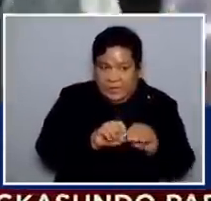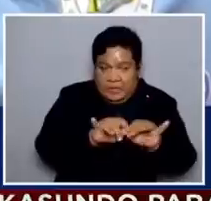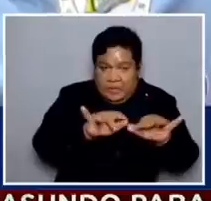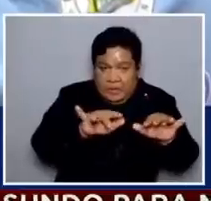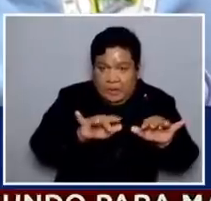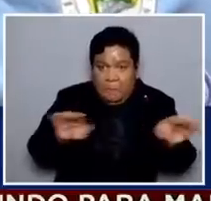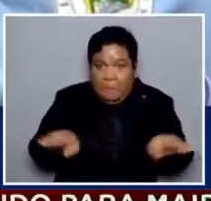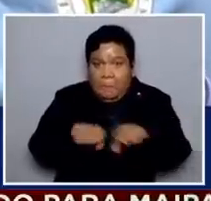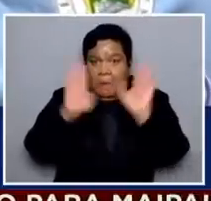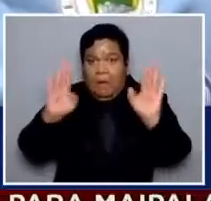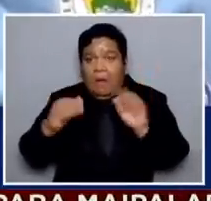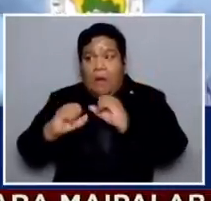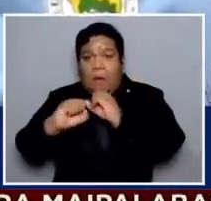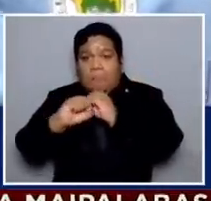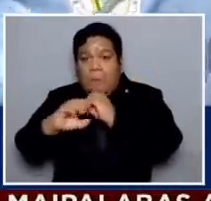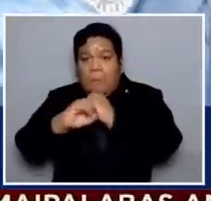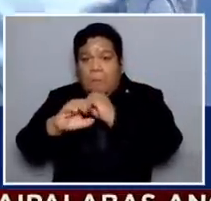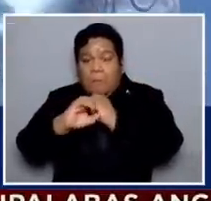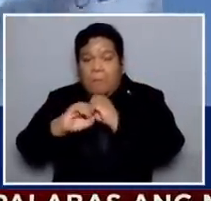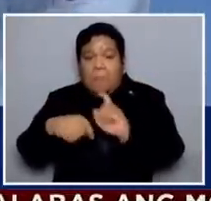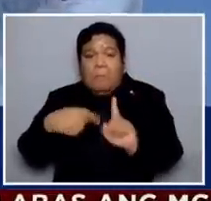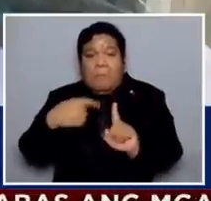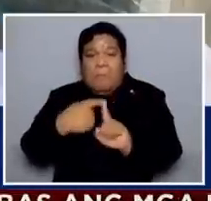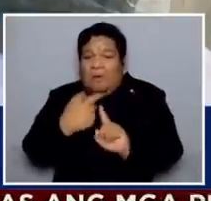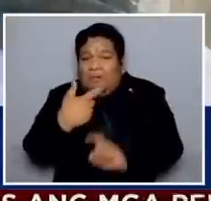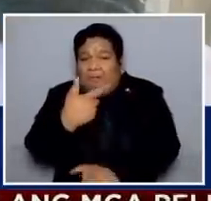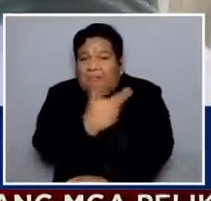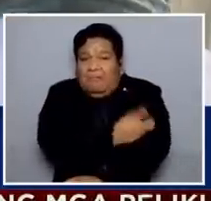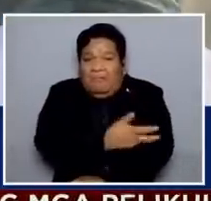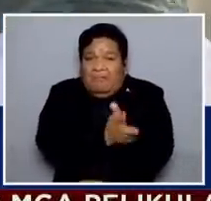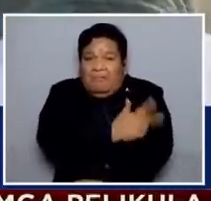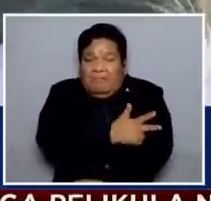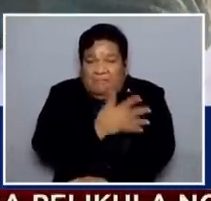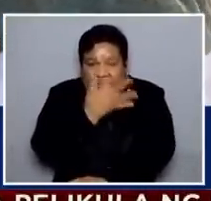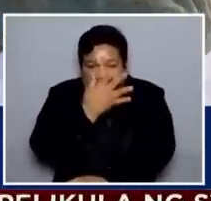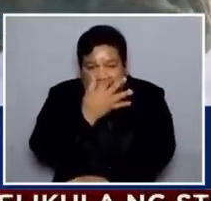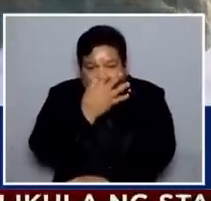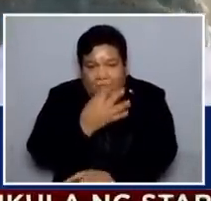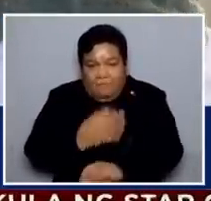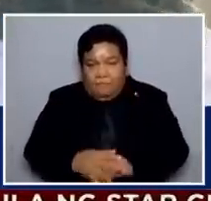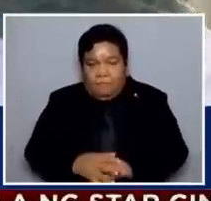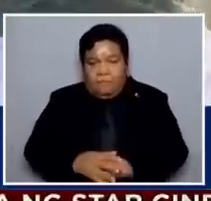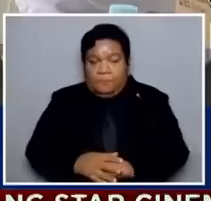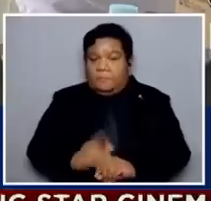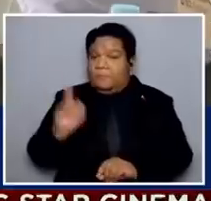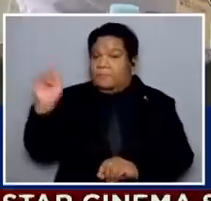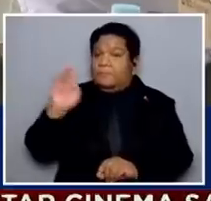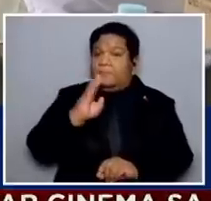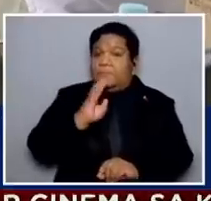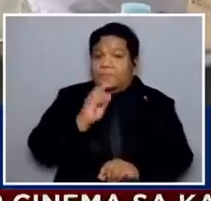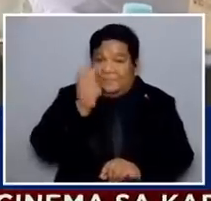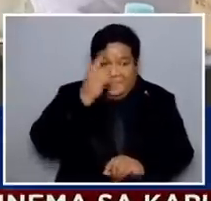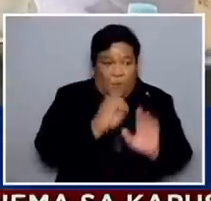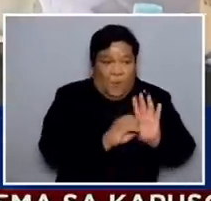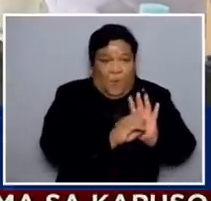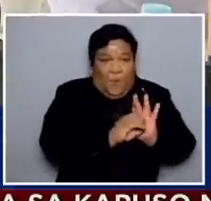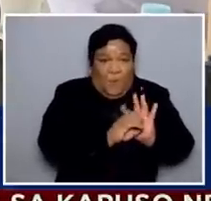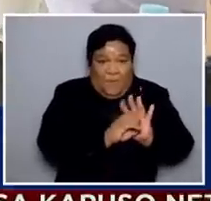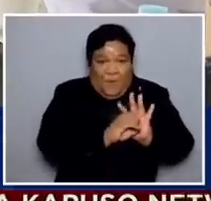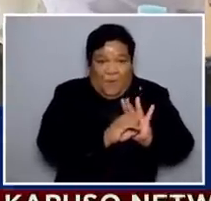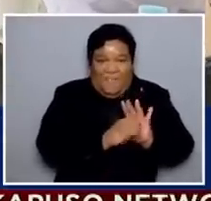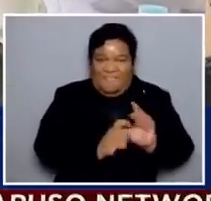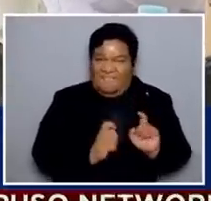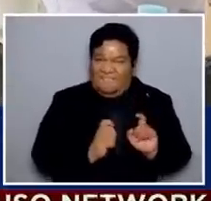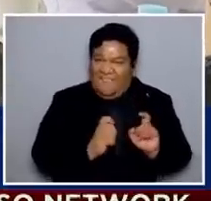kampanya at mababang bilang ng mga nagpapabooster. Eh, ang Omicron, 8 times faster ang pagkalat ng